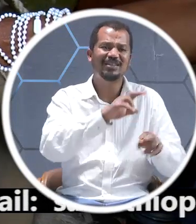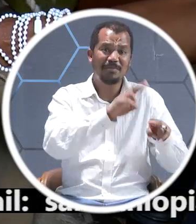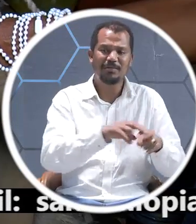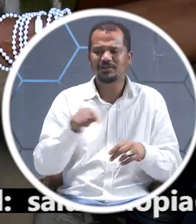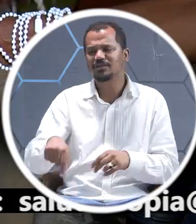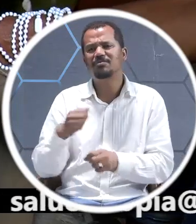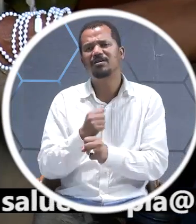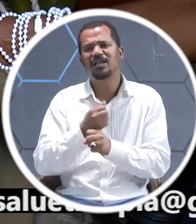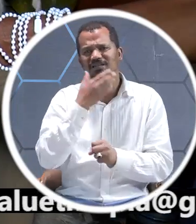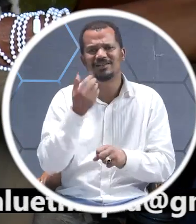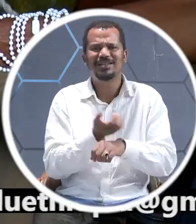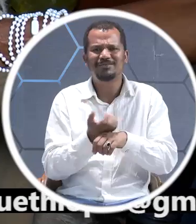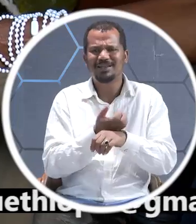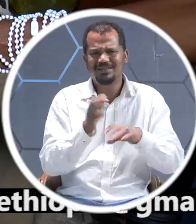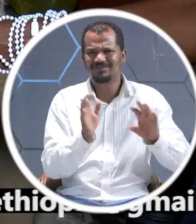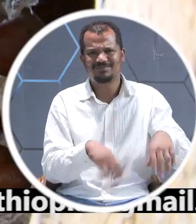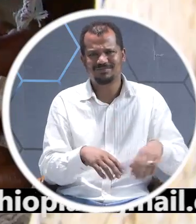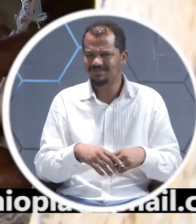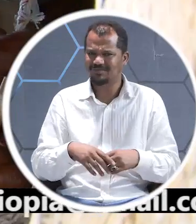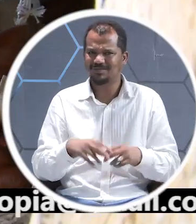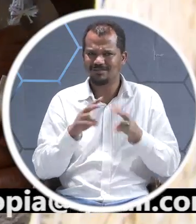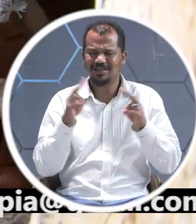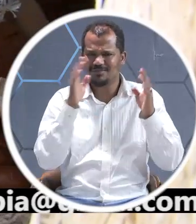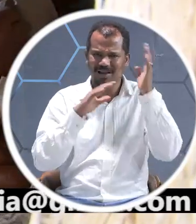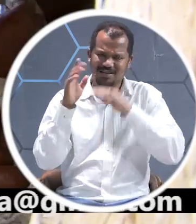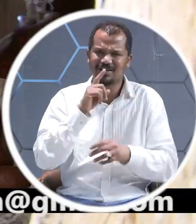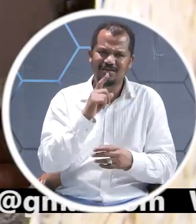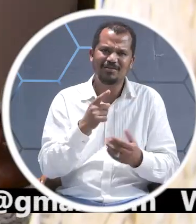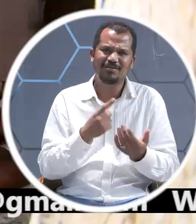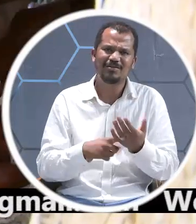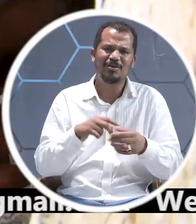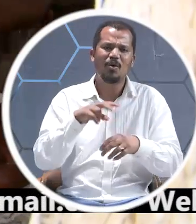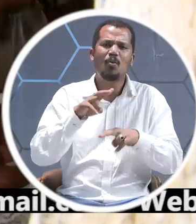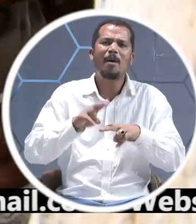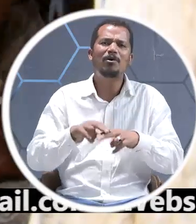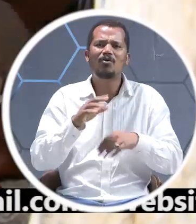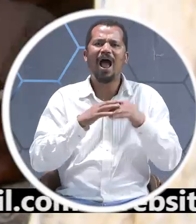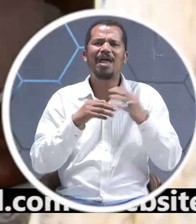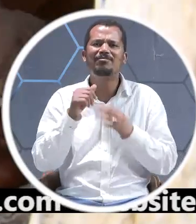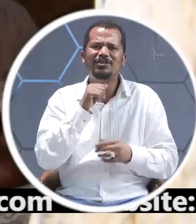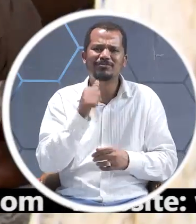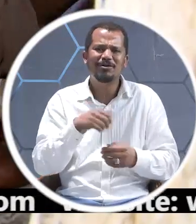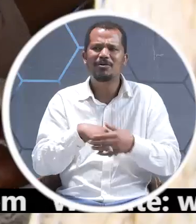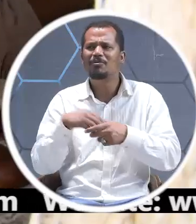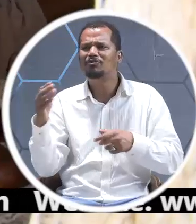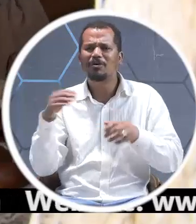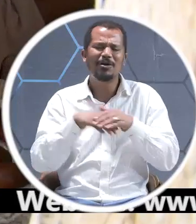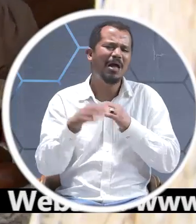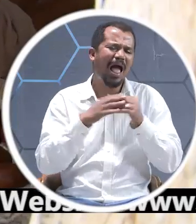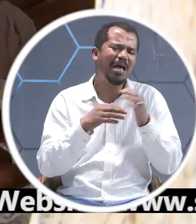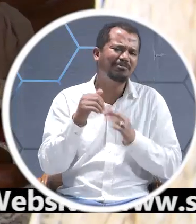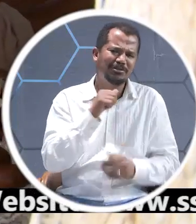መስራት ይሻላል ለመና ተመዋል አዎ በጣም አስቸጋሪ ነው በዛ ለወንበሩ አይመችሽም ለመስራት መውጫ